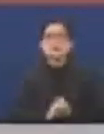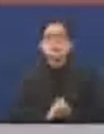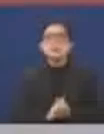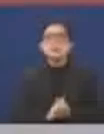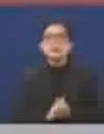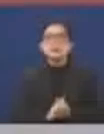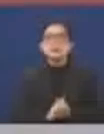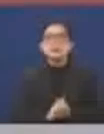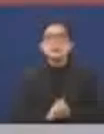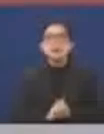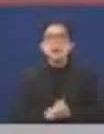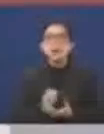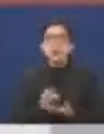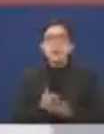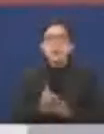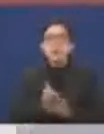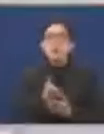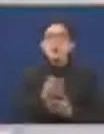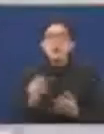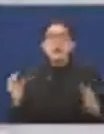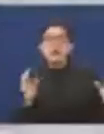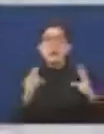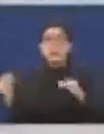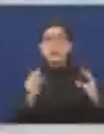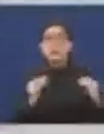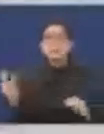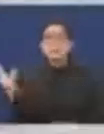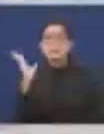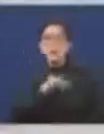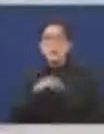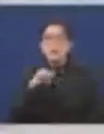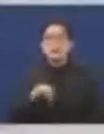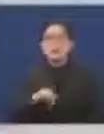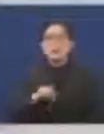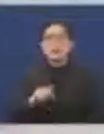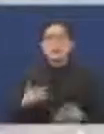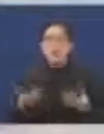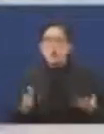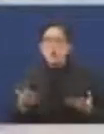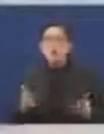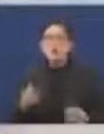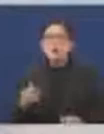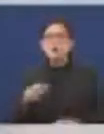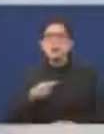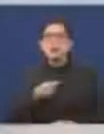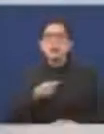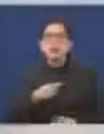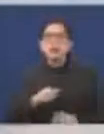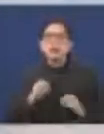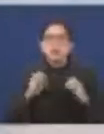Melalui debat malam ini mungkin kita banyak perbedaan pendapat.